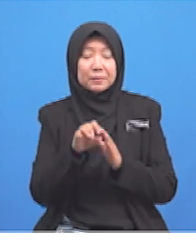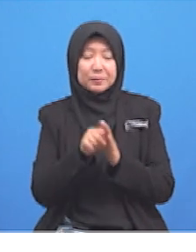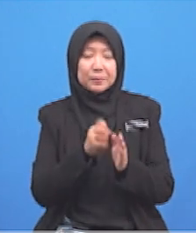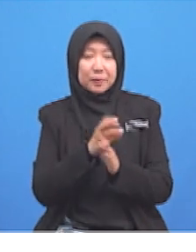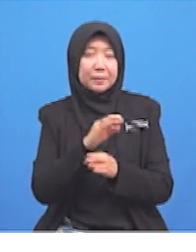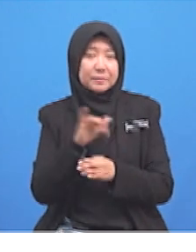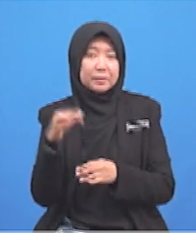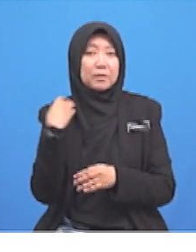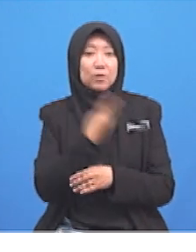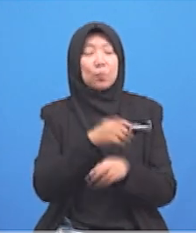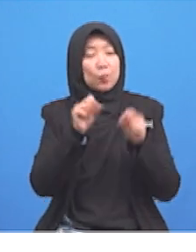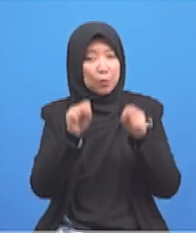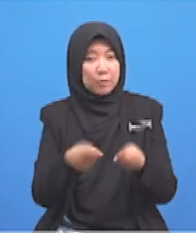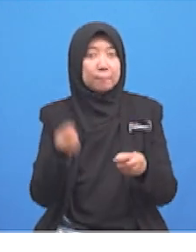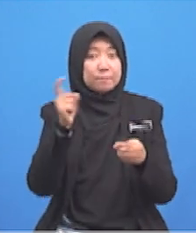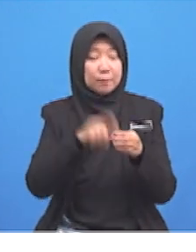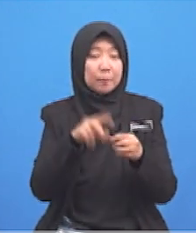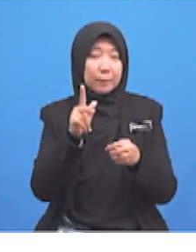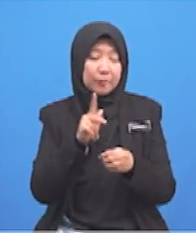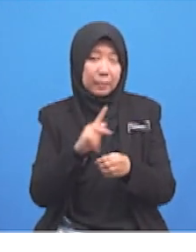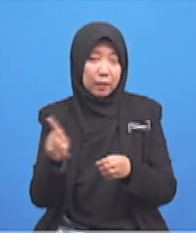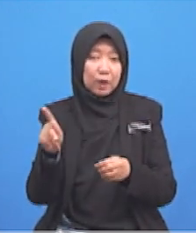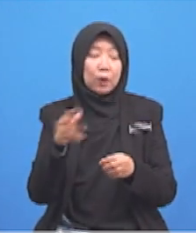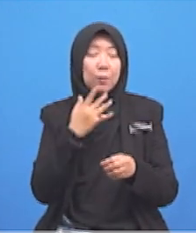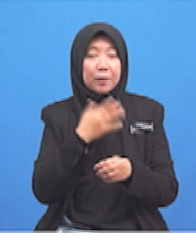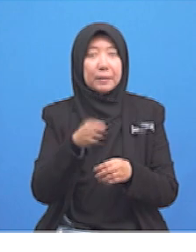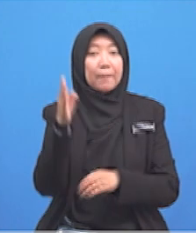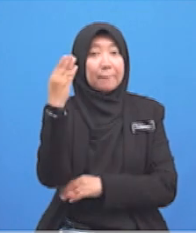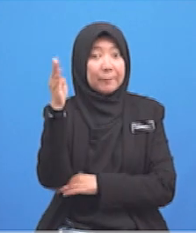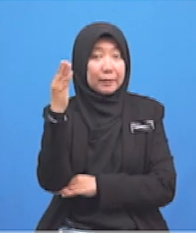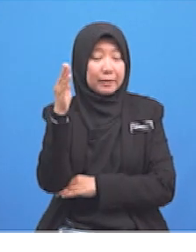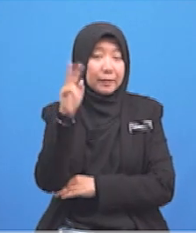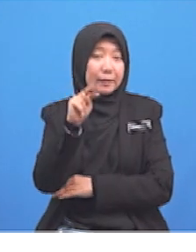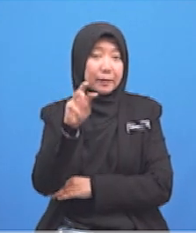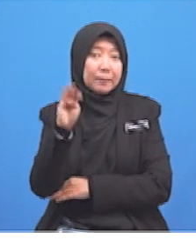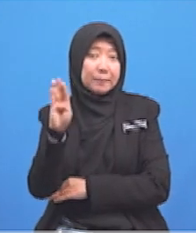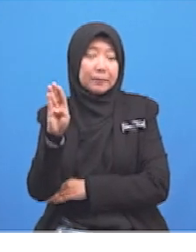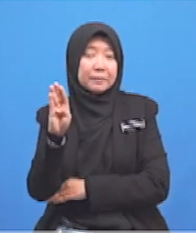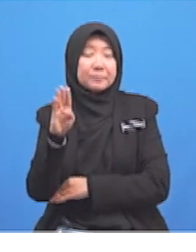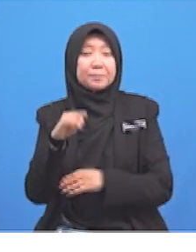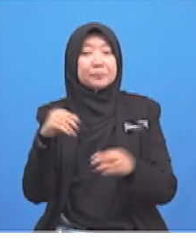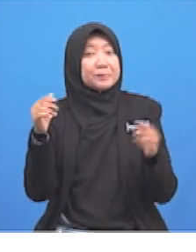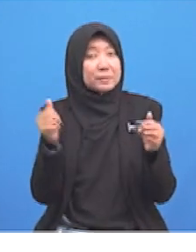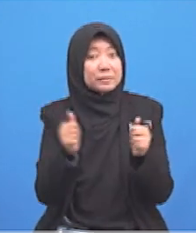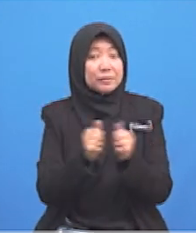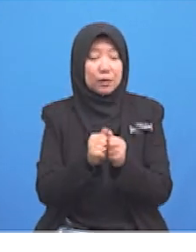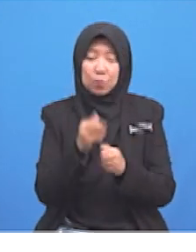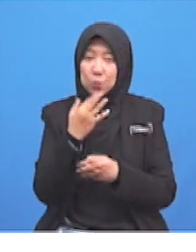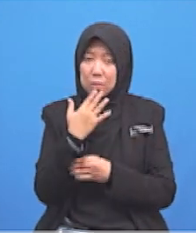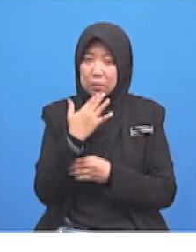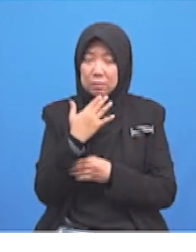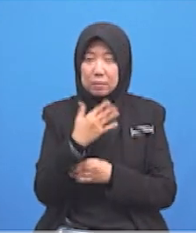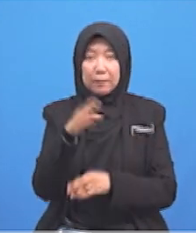Sebenarnya, kita boleh kaitkan warna bendera negeri-negeri Melayu Bersekutu dengan warna